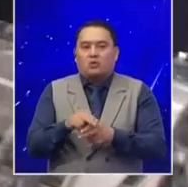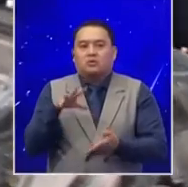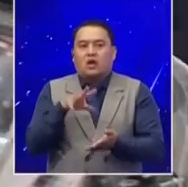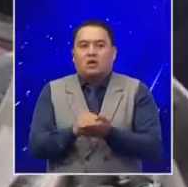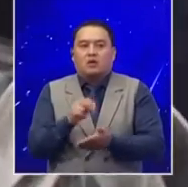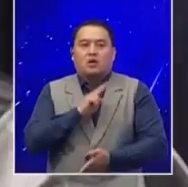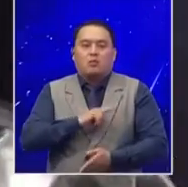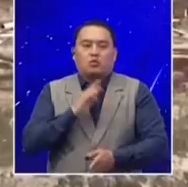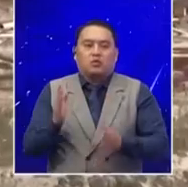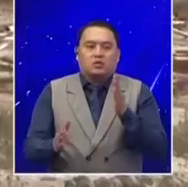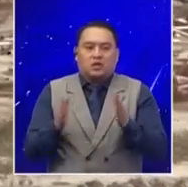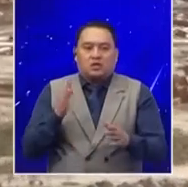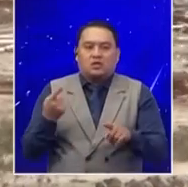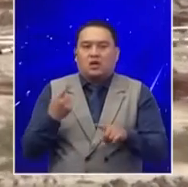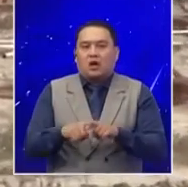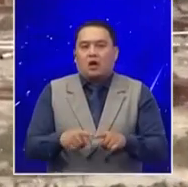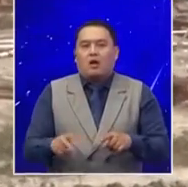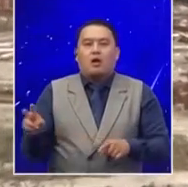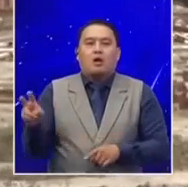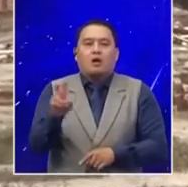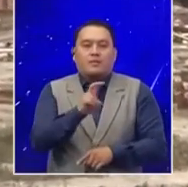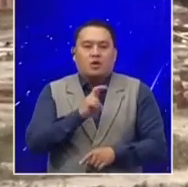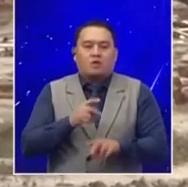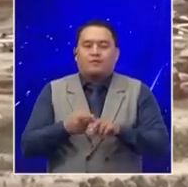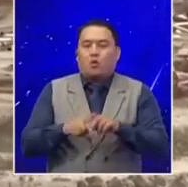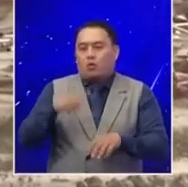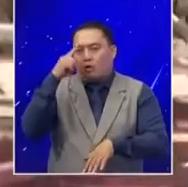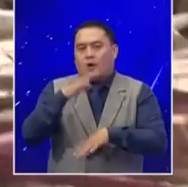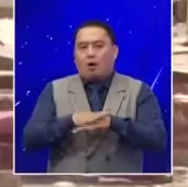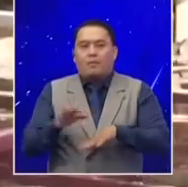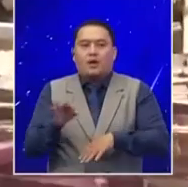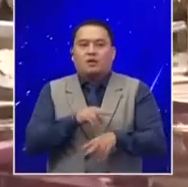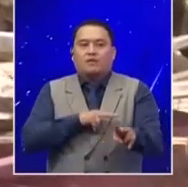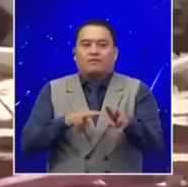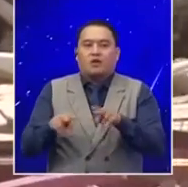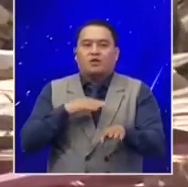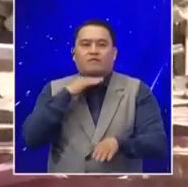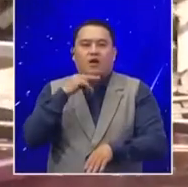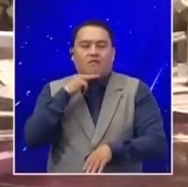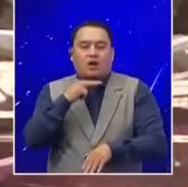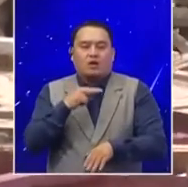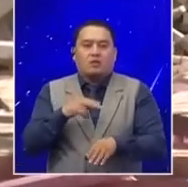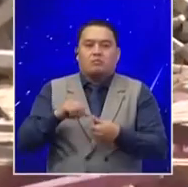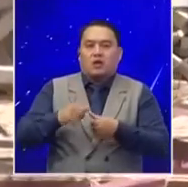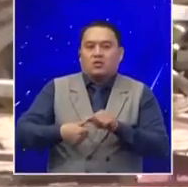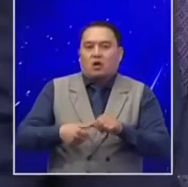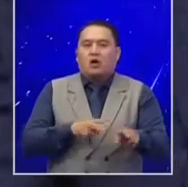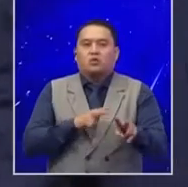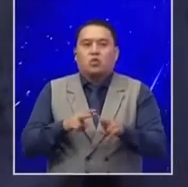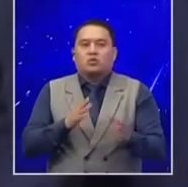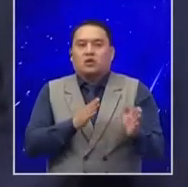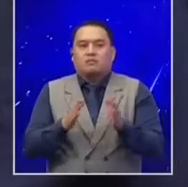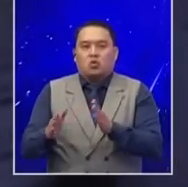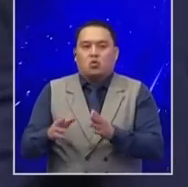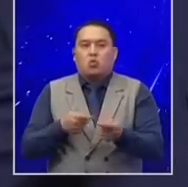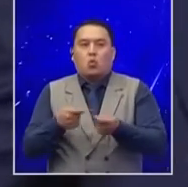занятия робототехникой. Подводя итоги объезда, аким области поручил уполномоченным лицам держать ход реализации объектов на постоянном контроле.